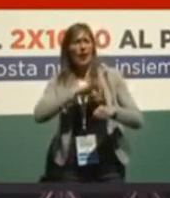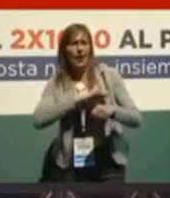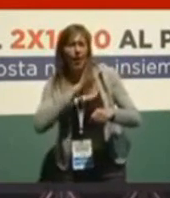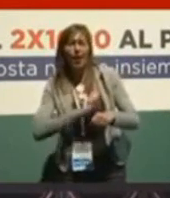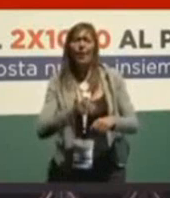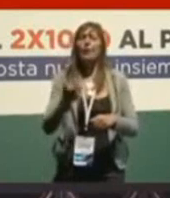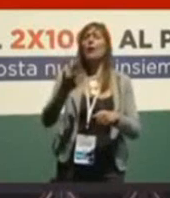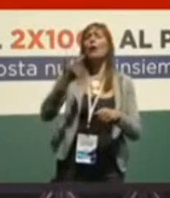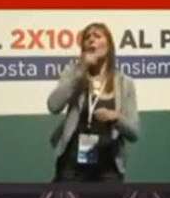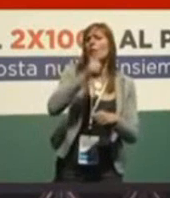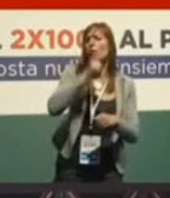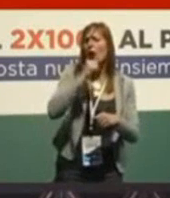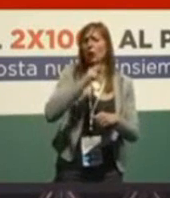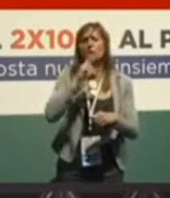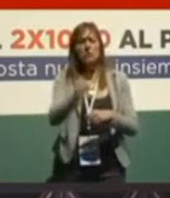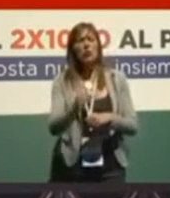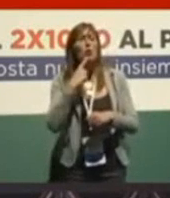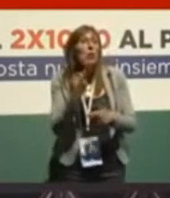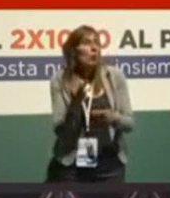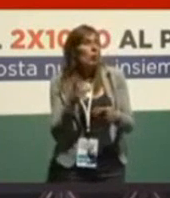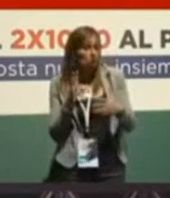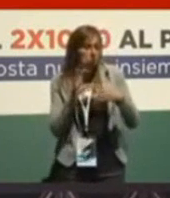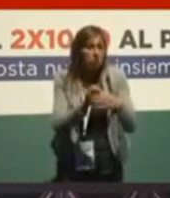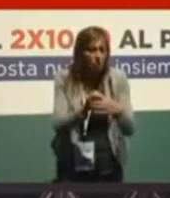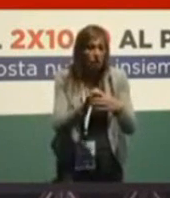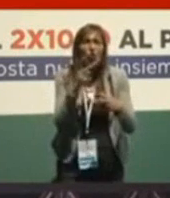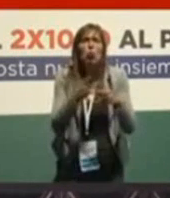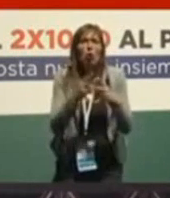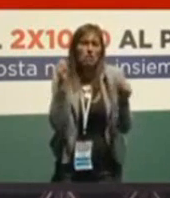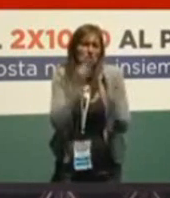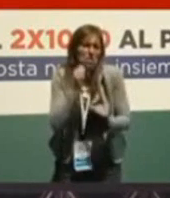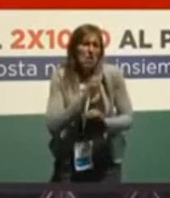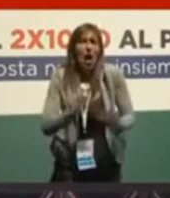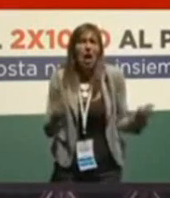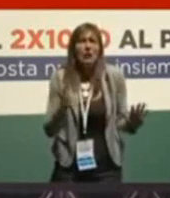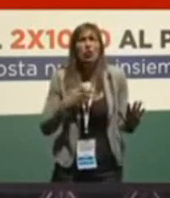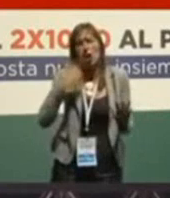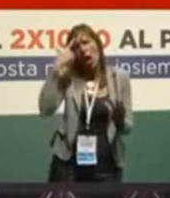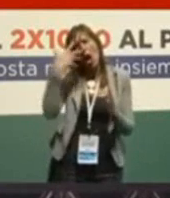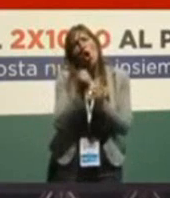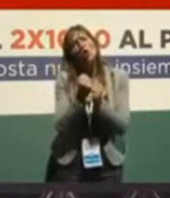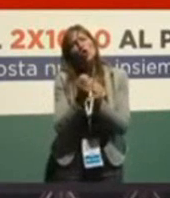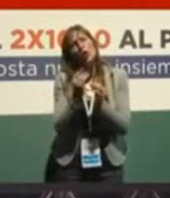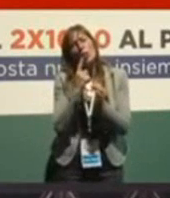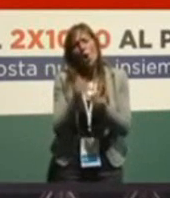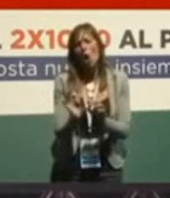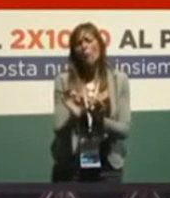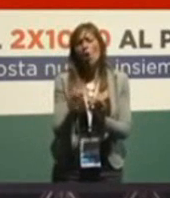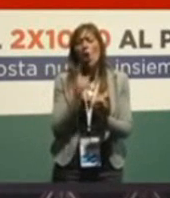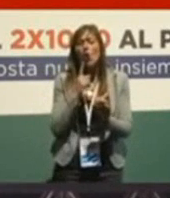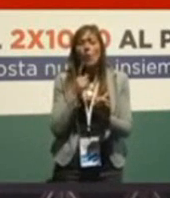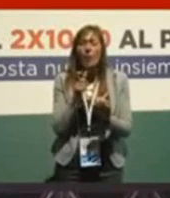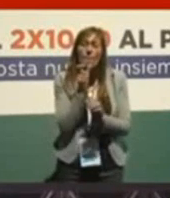che falsificano o che si attaccano alle prove false. Sono quelli che hanno un concetto, una relazione complicata con la parola